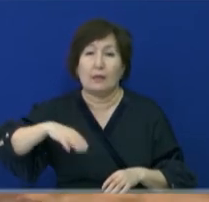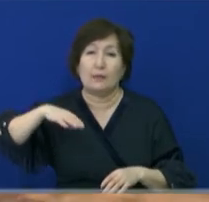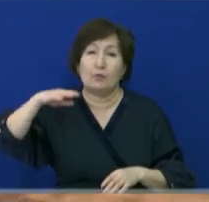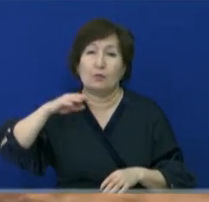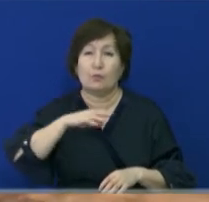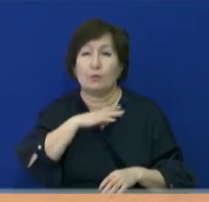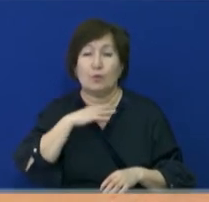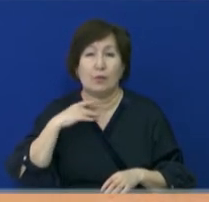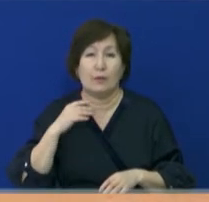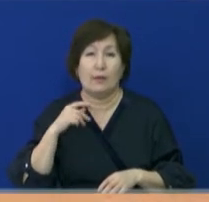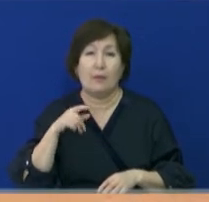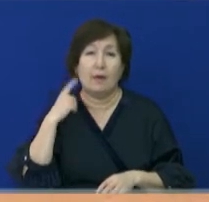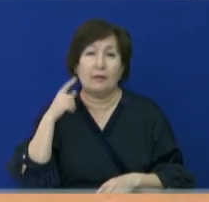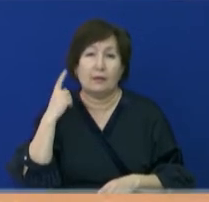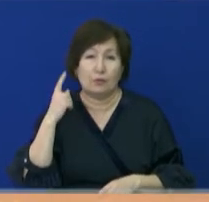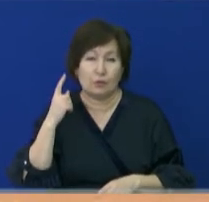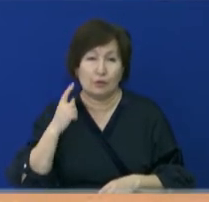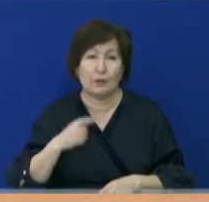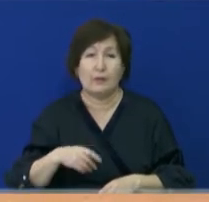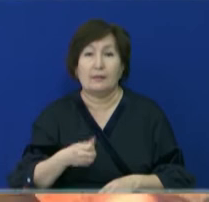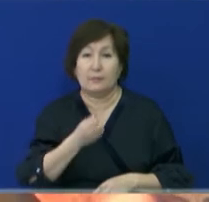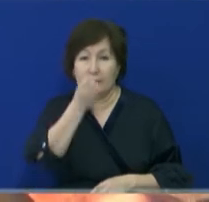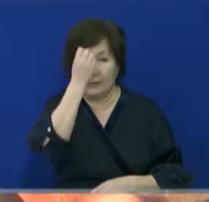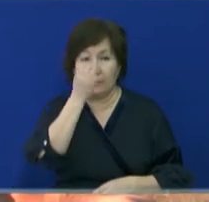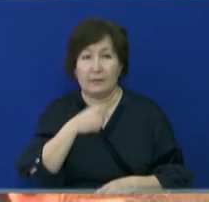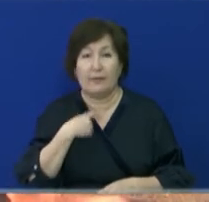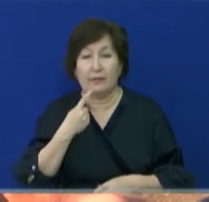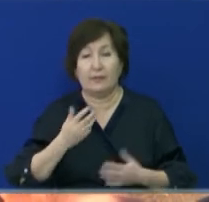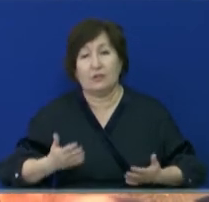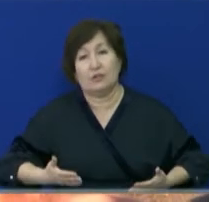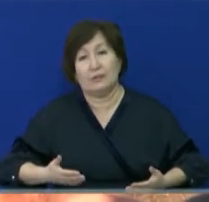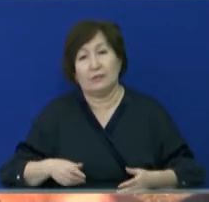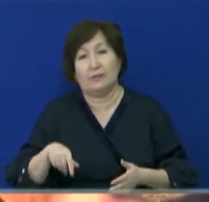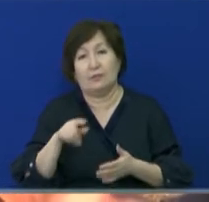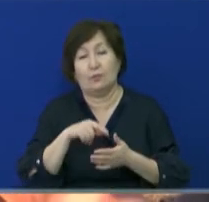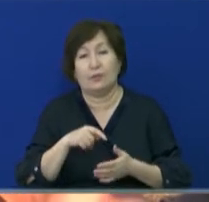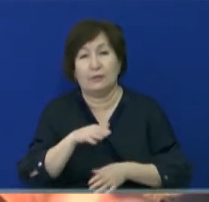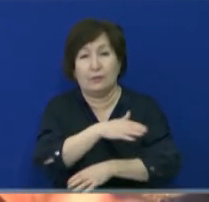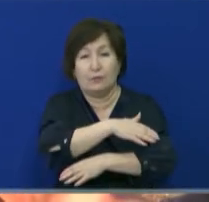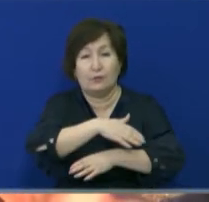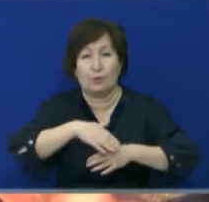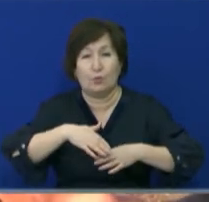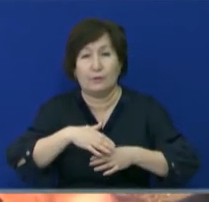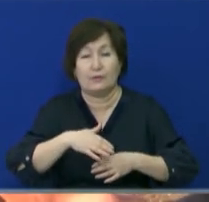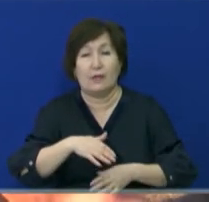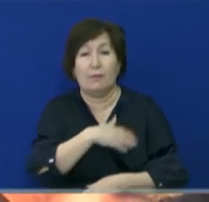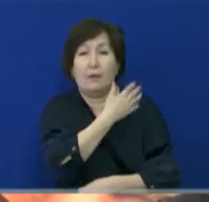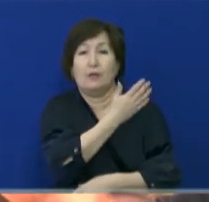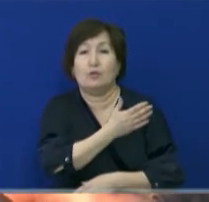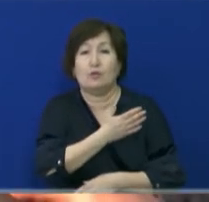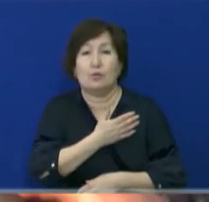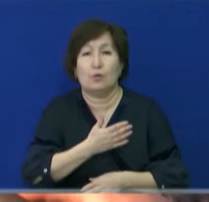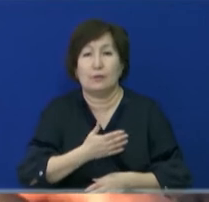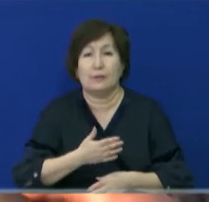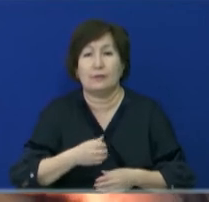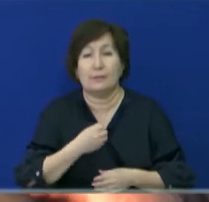тұрады бұл жақта көбіне. Жақсы. Рахмет. Огромное спасибо, конечно. Үлкен рахмет әрине. Өйткені